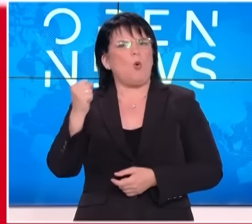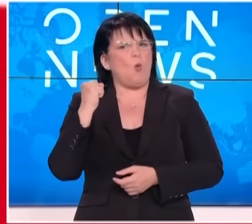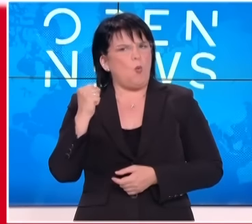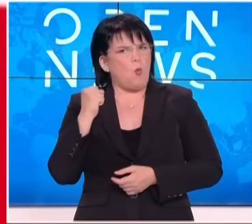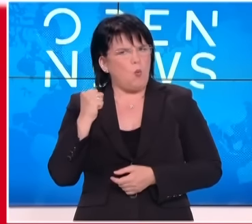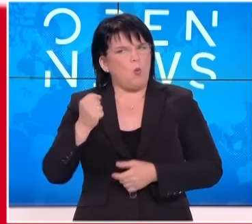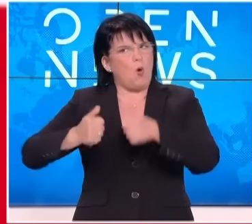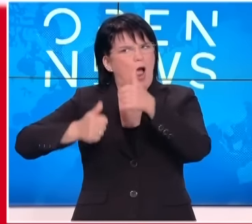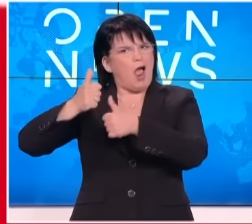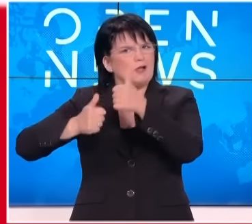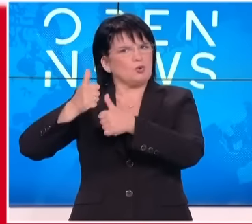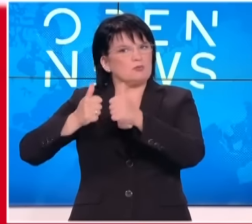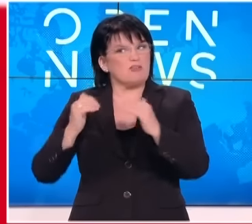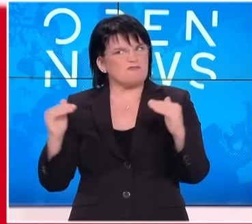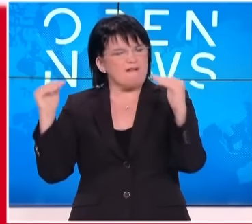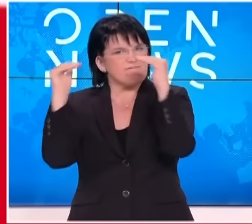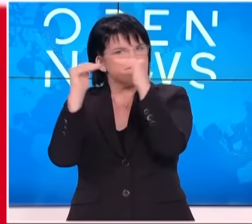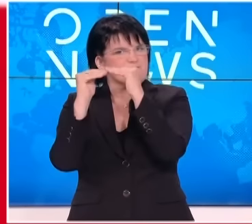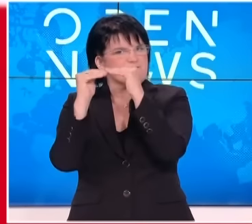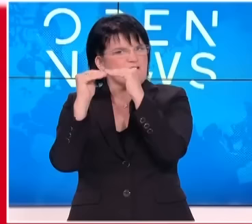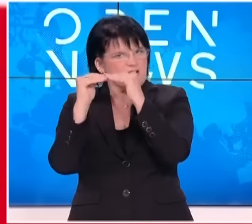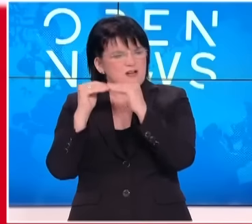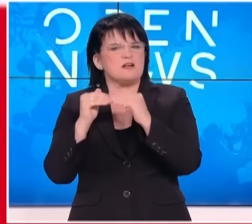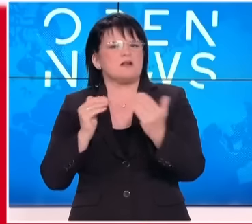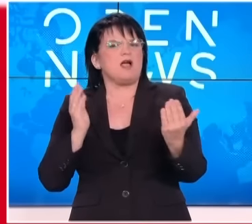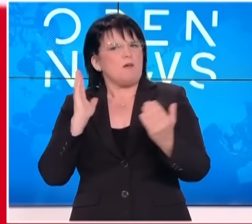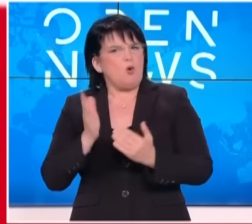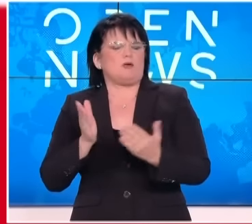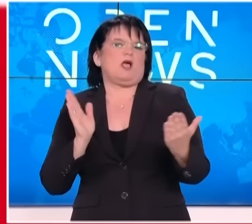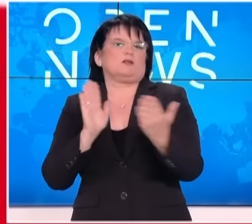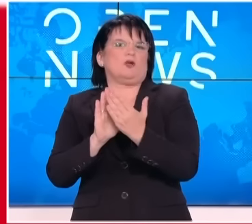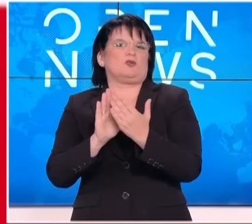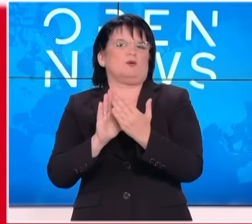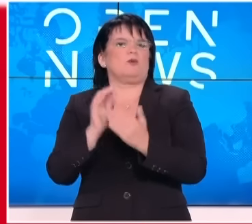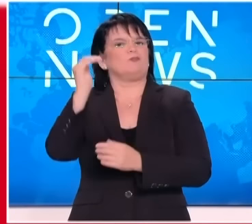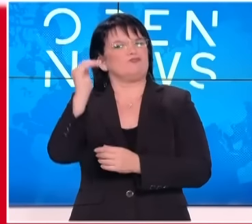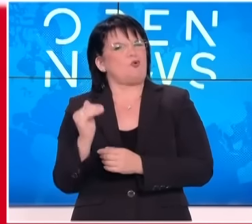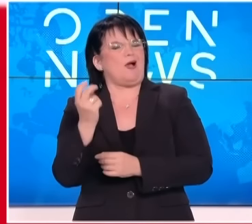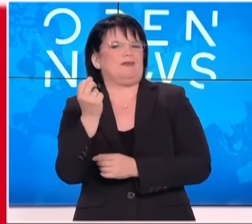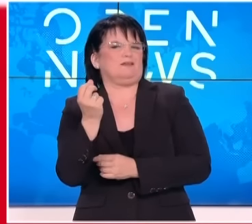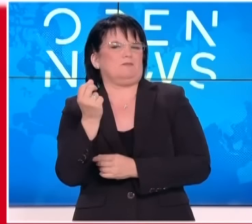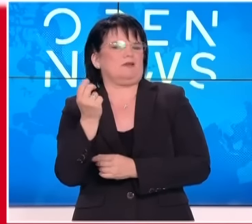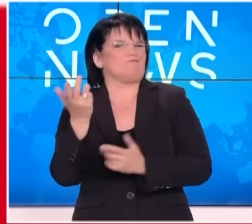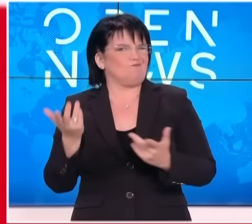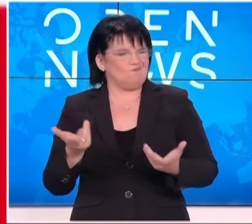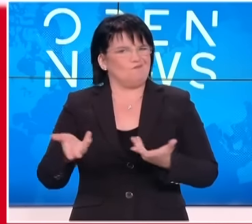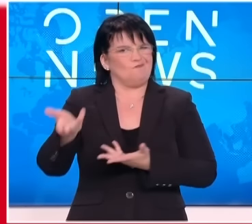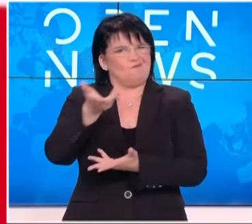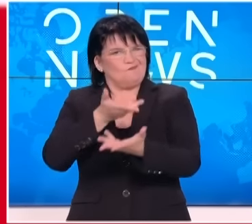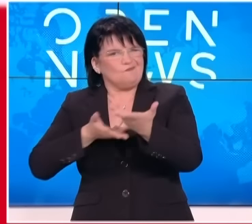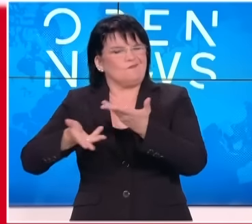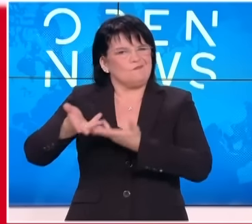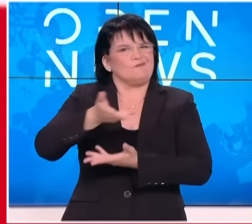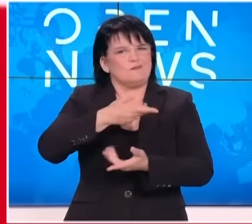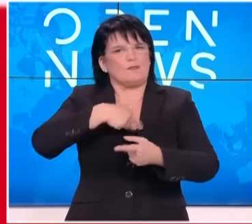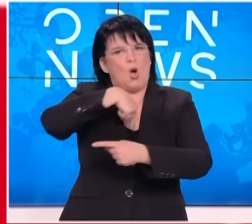υπάρχουν ανταγωνιστές ισότιμοι να τους αντιμετωπίσουν βάζουν πιο χαμηλές τιμές και γίνεται όλος ο φαύλος